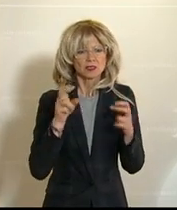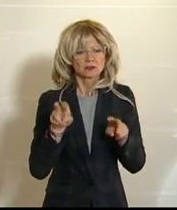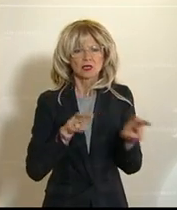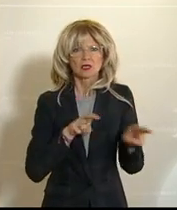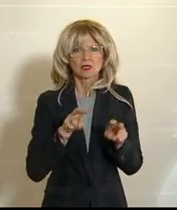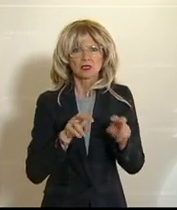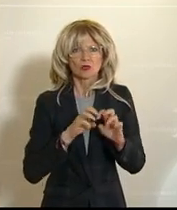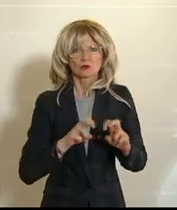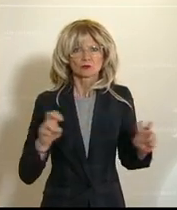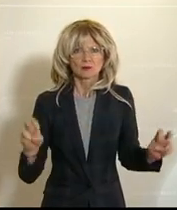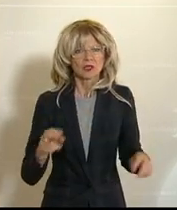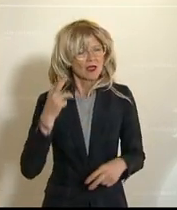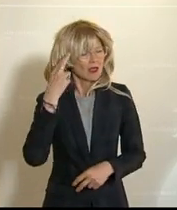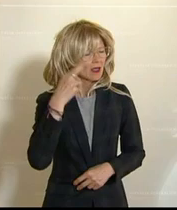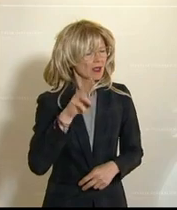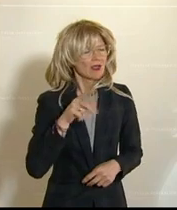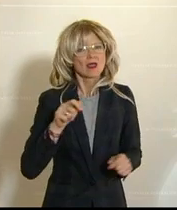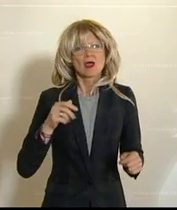Minister Angstschober,